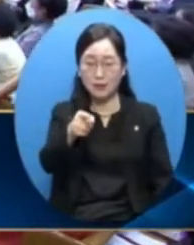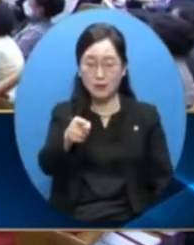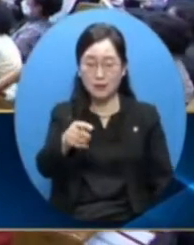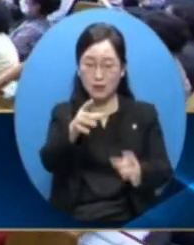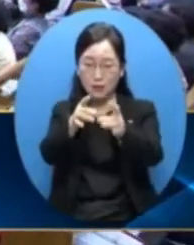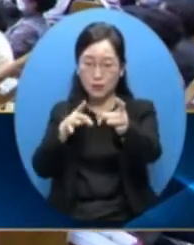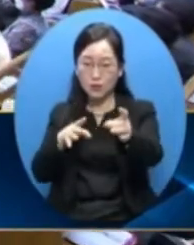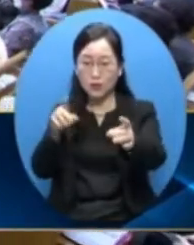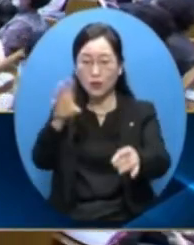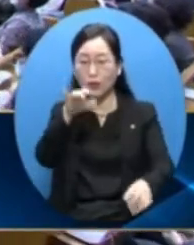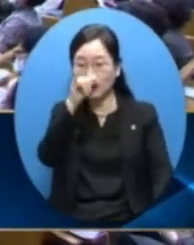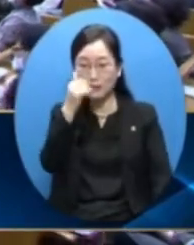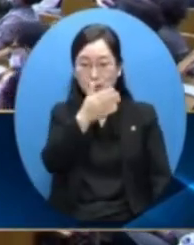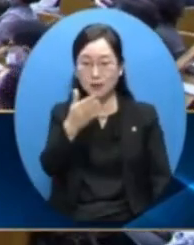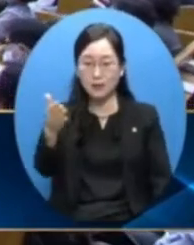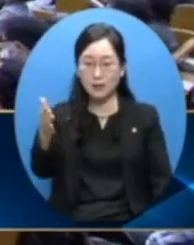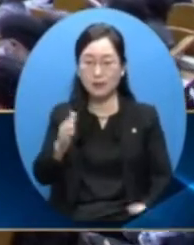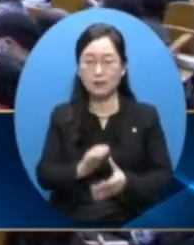것이 어디 있느냐.